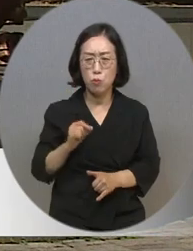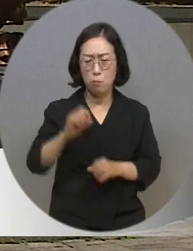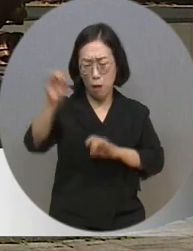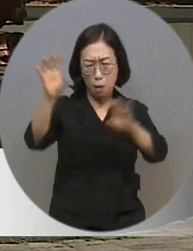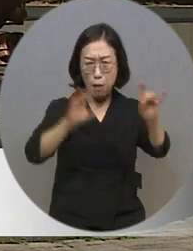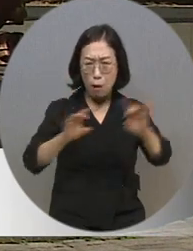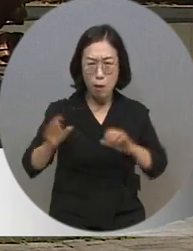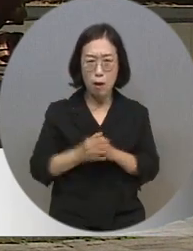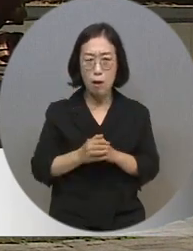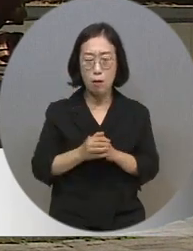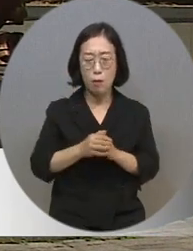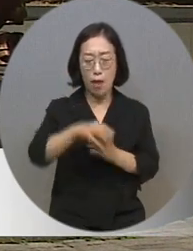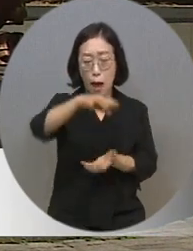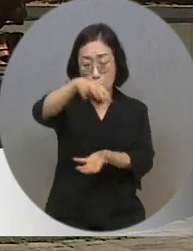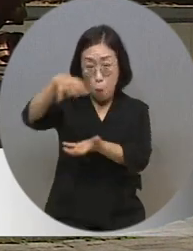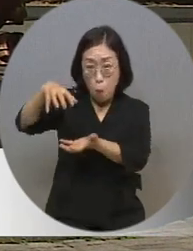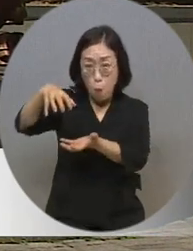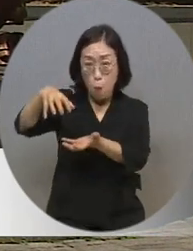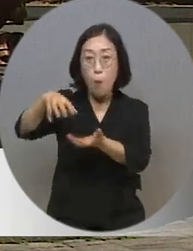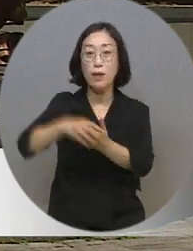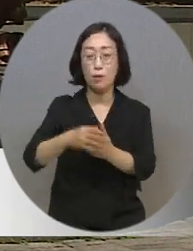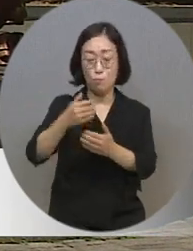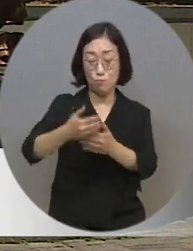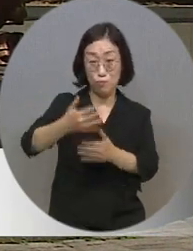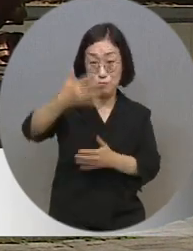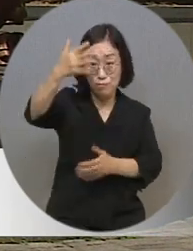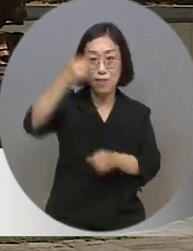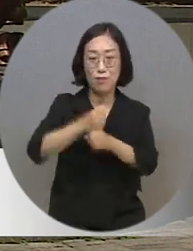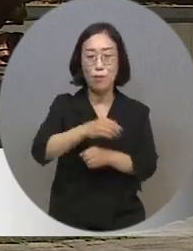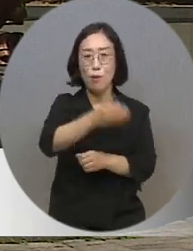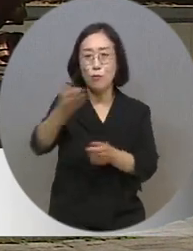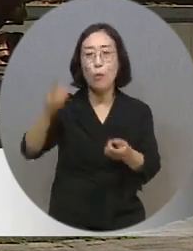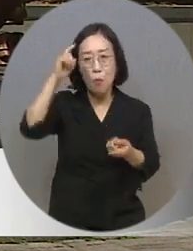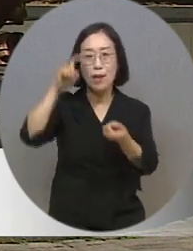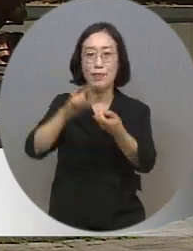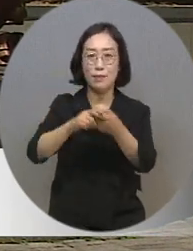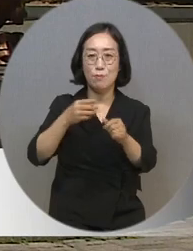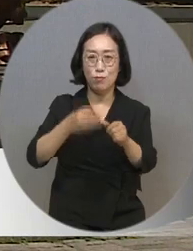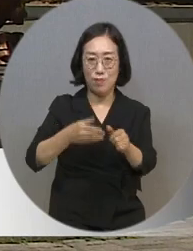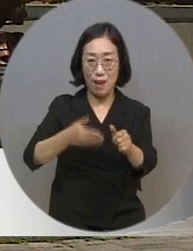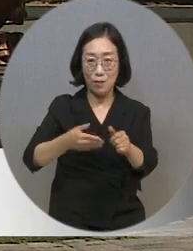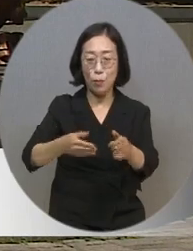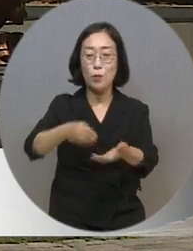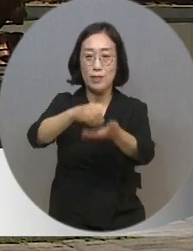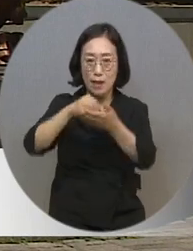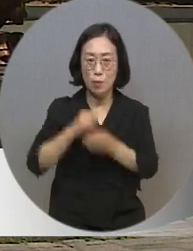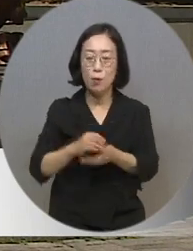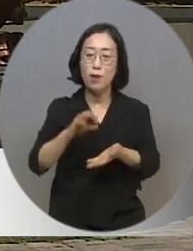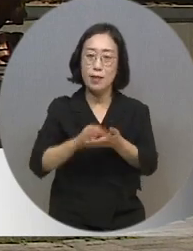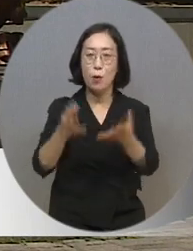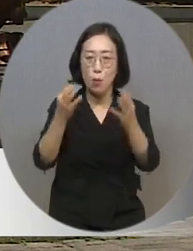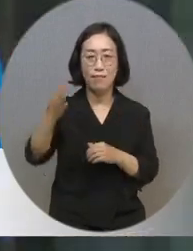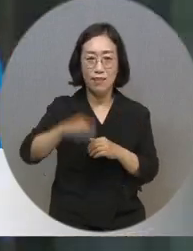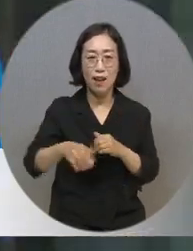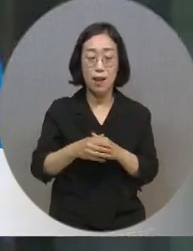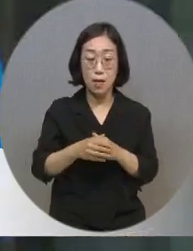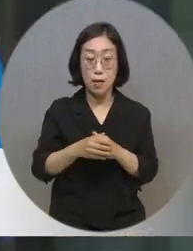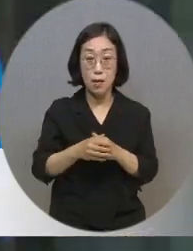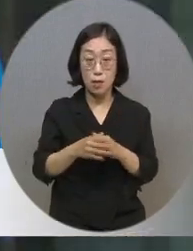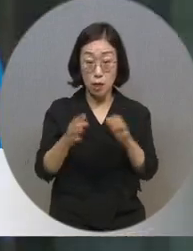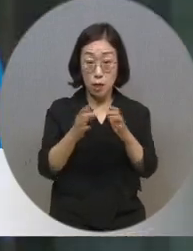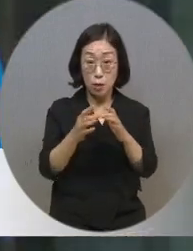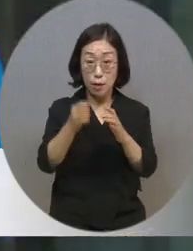부분들을 저희가 열심히 모으고 있으니까 뭐 많은 분들이 이걸 관심 가져주시고 또 참여해 주시고 또 많이 사용해 주셨으면 좋겠습니다이